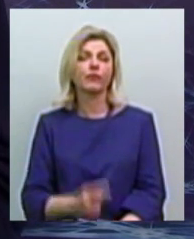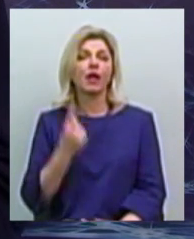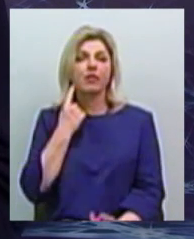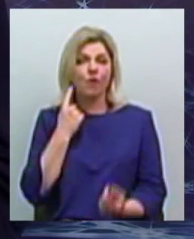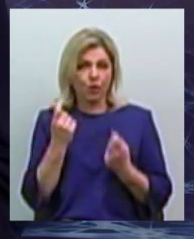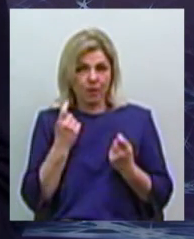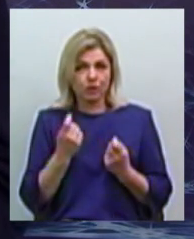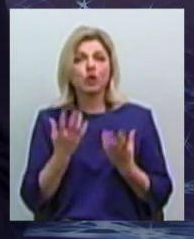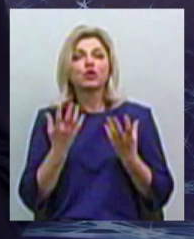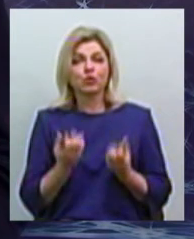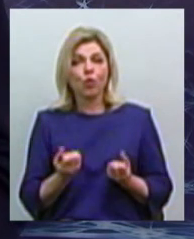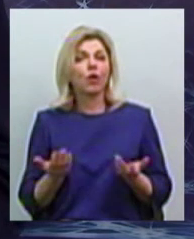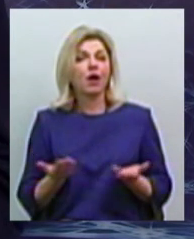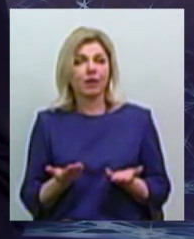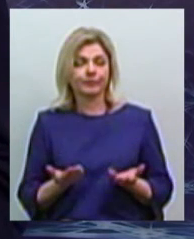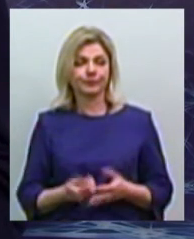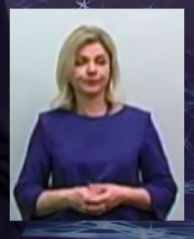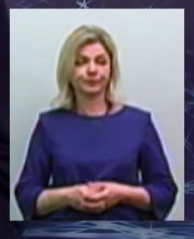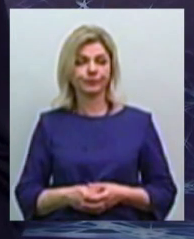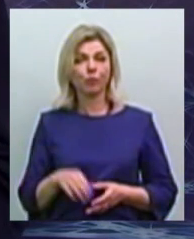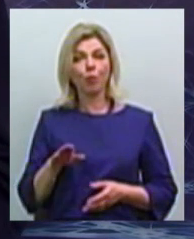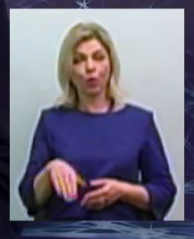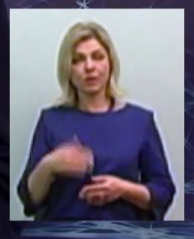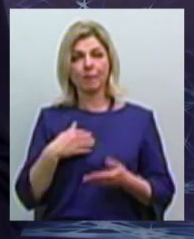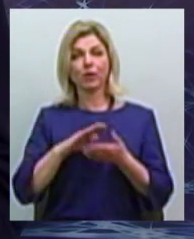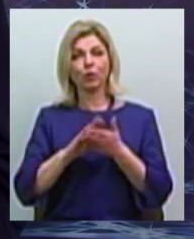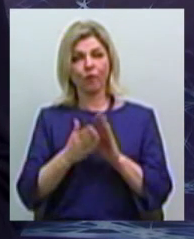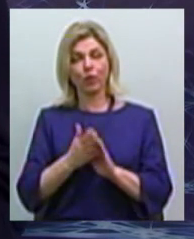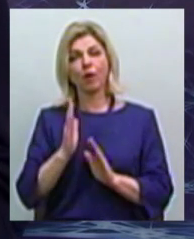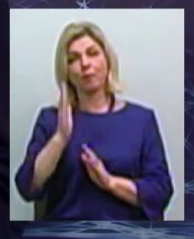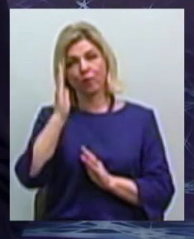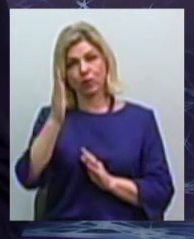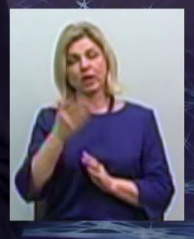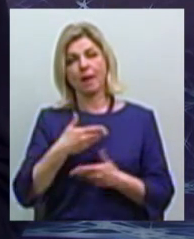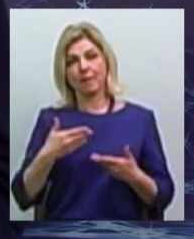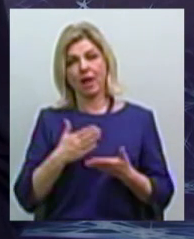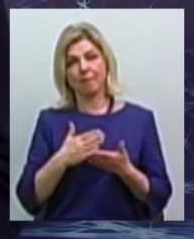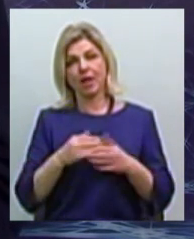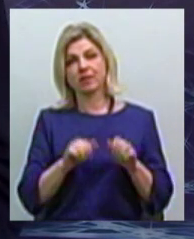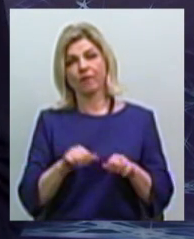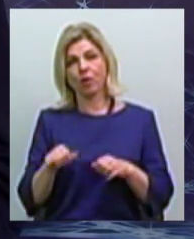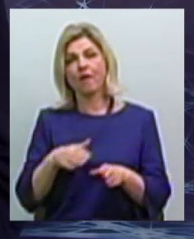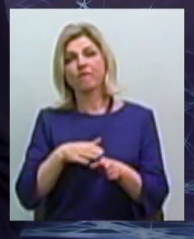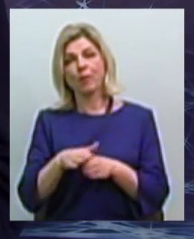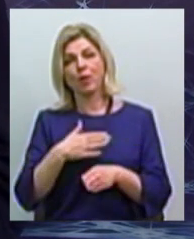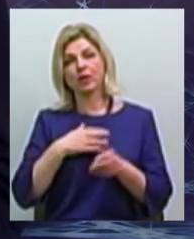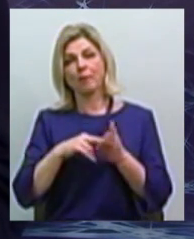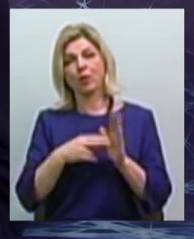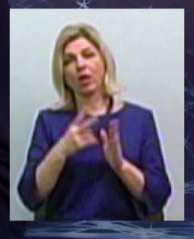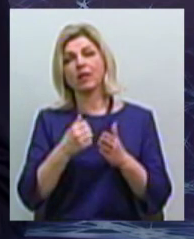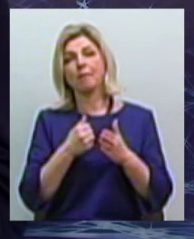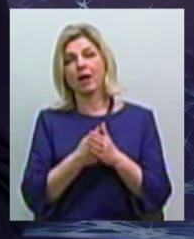підтримка, інформаційна, так, і ще яка? Потім ми домовилися, що в майбутньому ми матимемо змогу реалізувати наші проекти також на